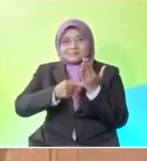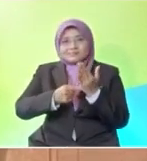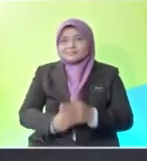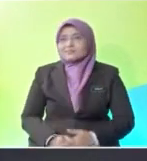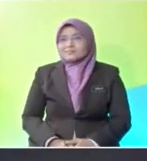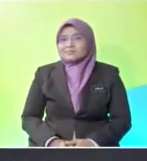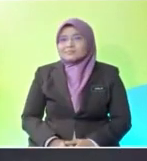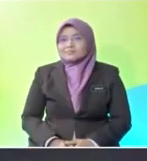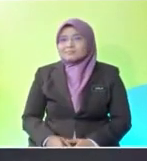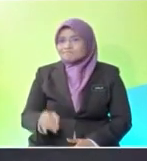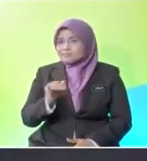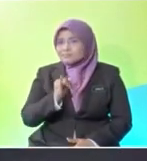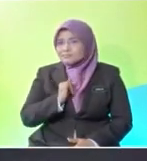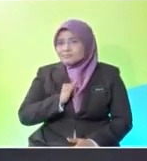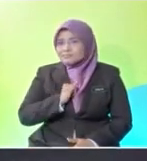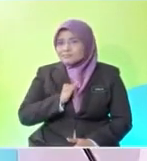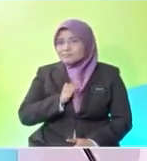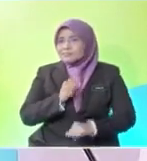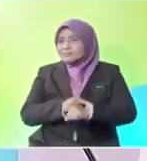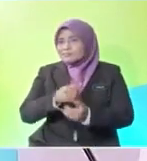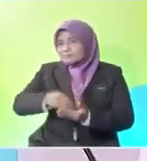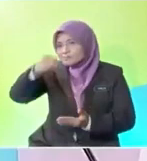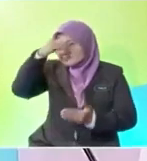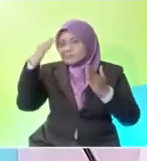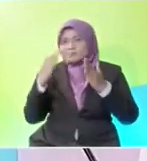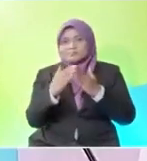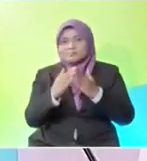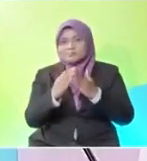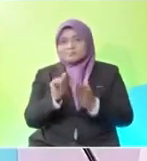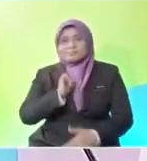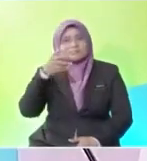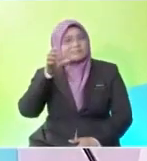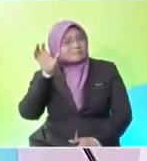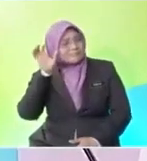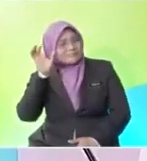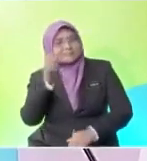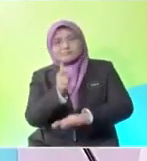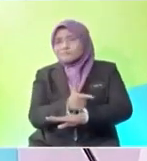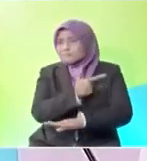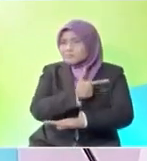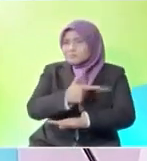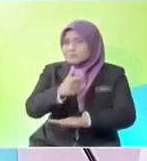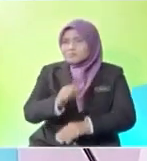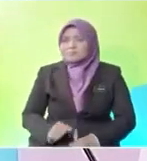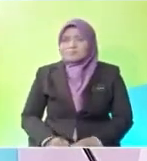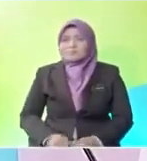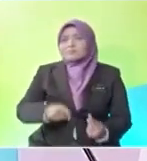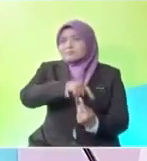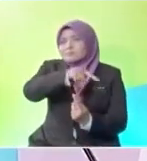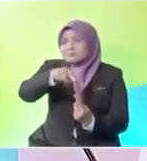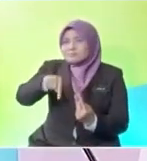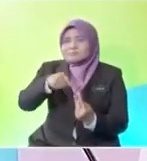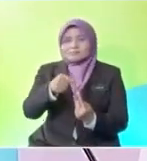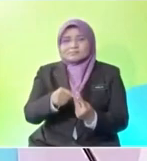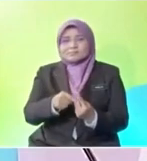saya ketika saya belajar di rumah kadang-kadang mungkin saya akan mendengar lagu Maka kalau saya jemur baju di luar Saya tak dengar